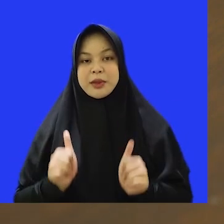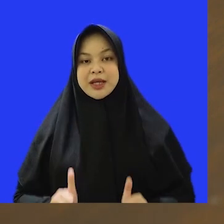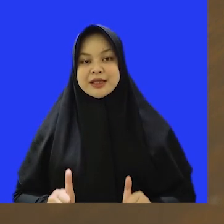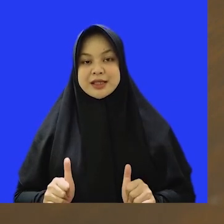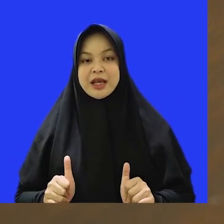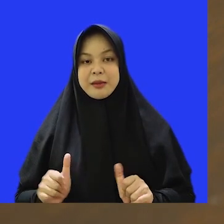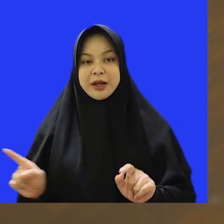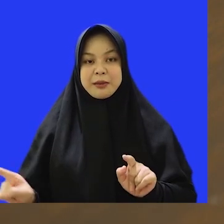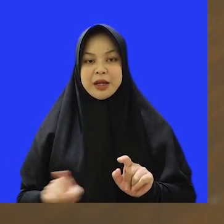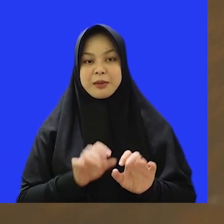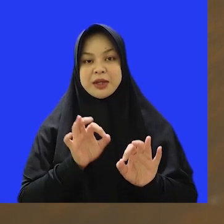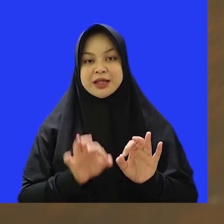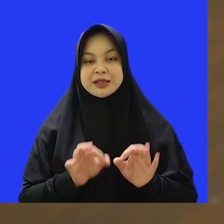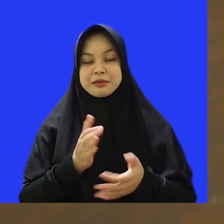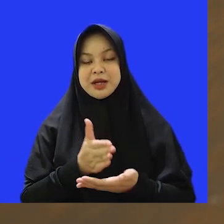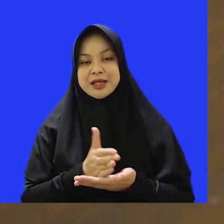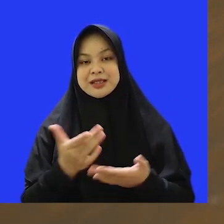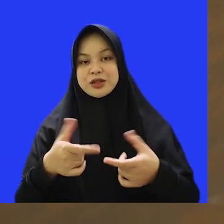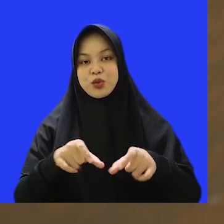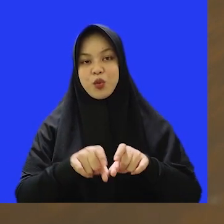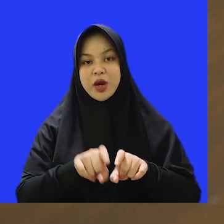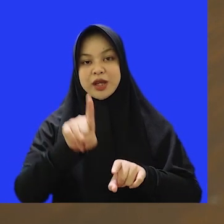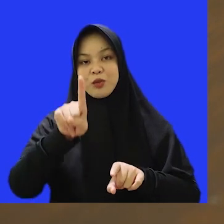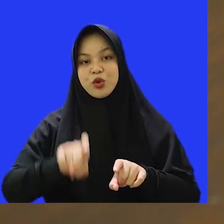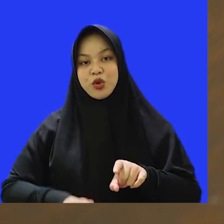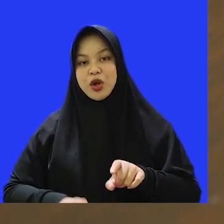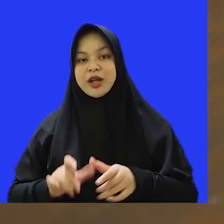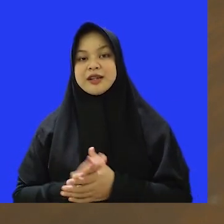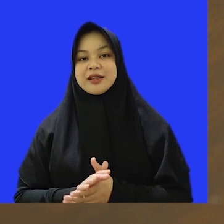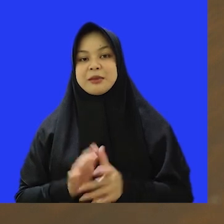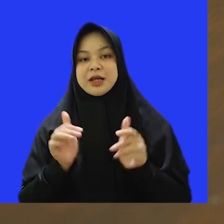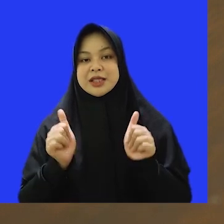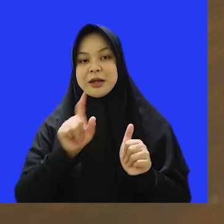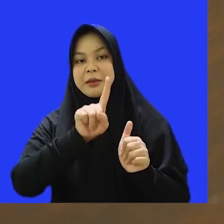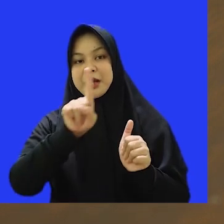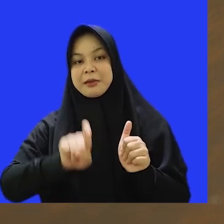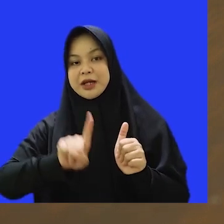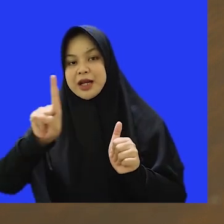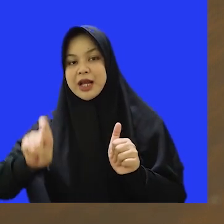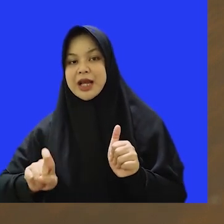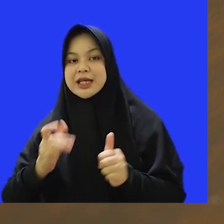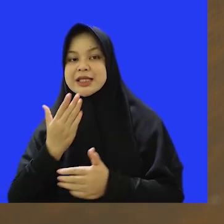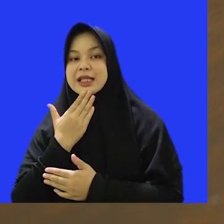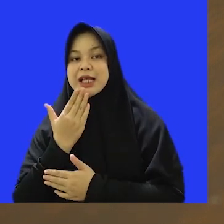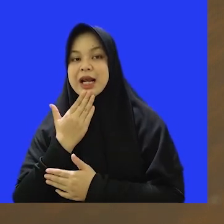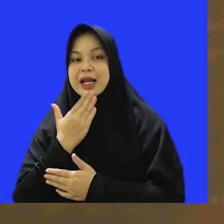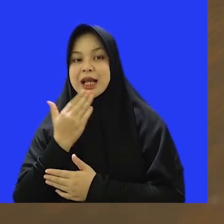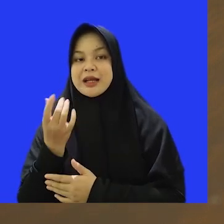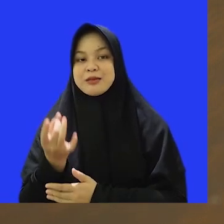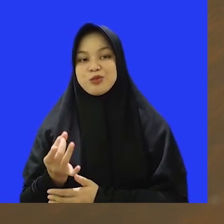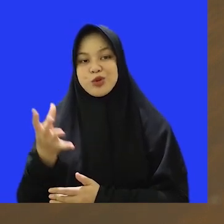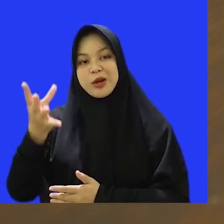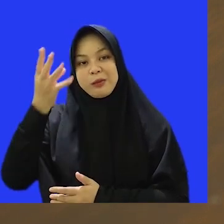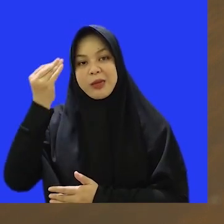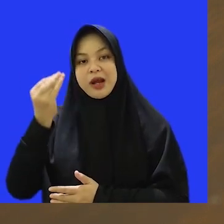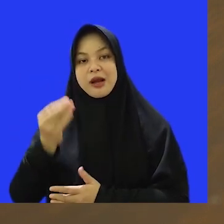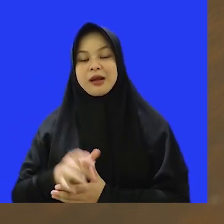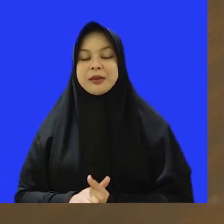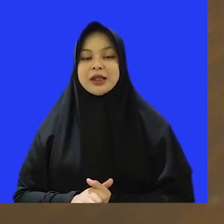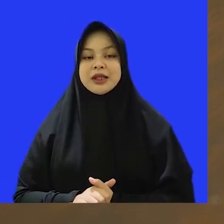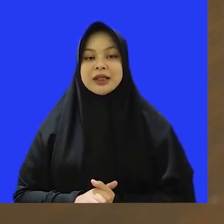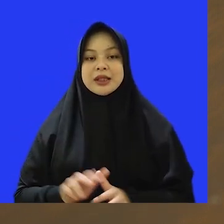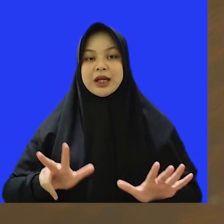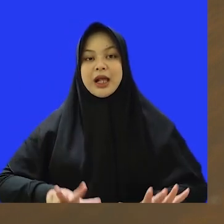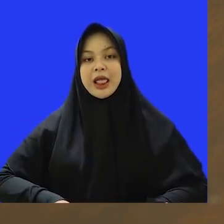7. Mempersiapkan penerjemah sesuai dengan kebutuhan, mempersiapkan pertanyaan-pertanyaan yang sederhana dan mudah